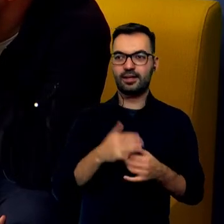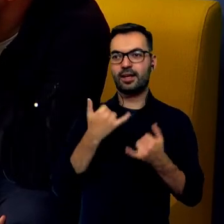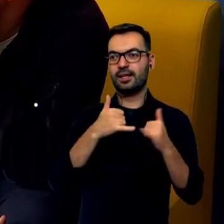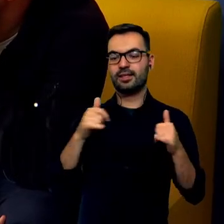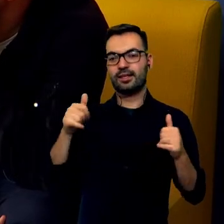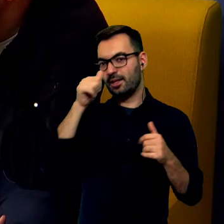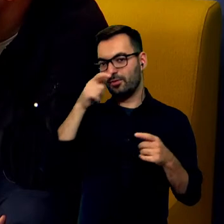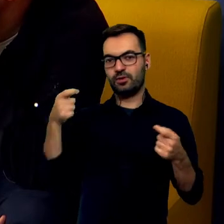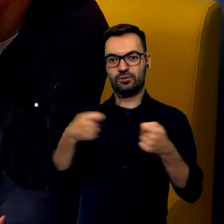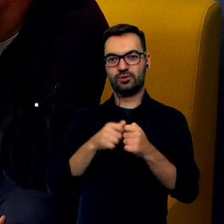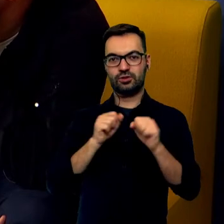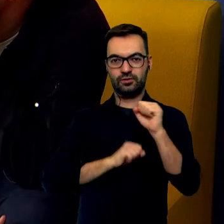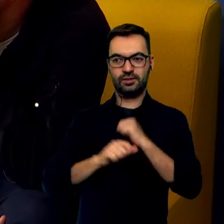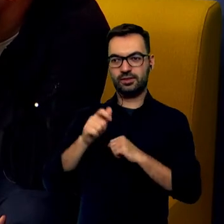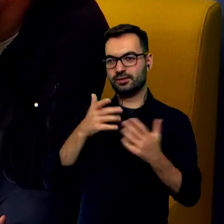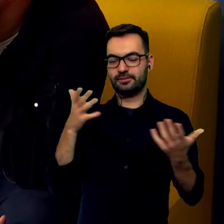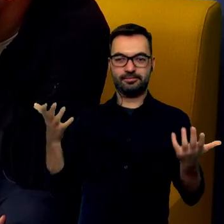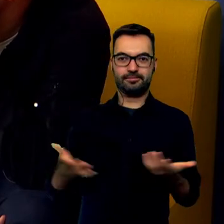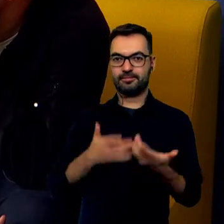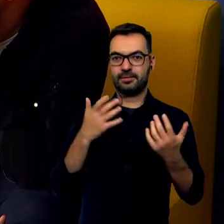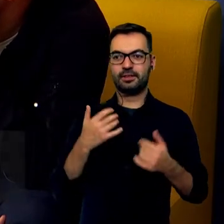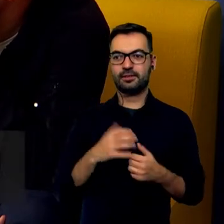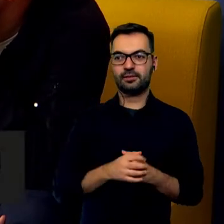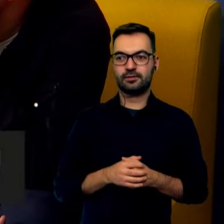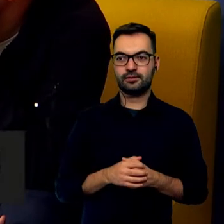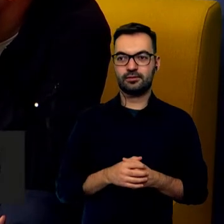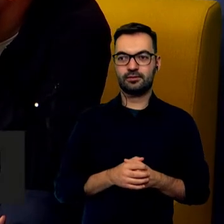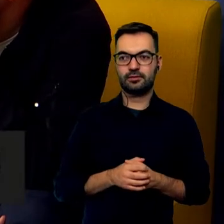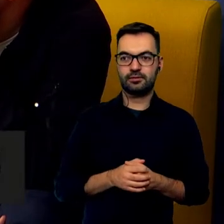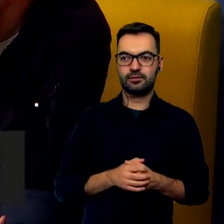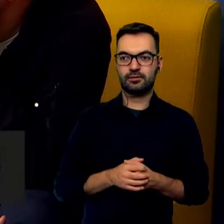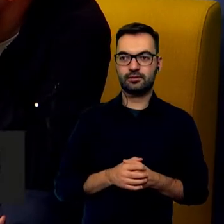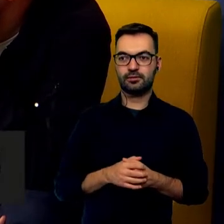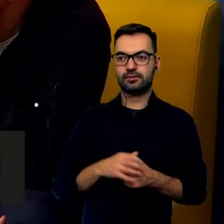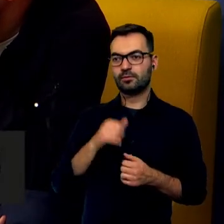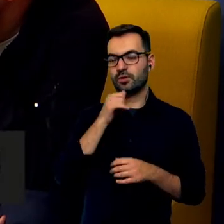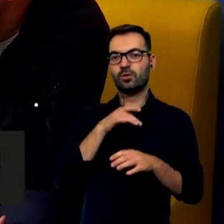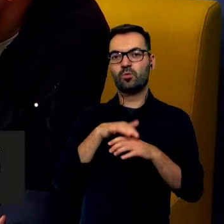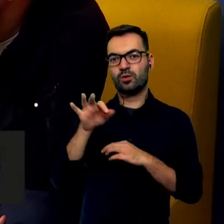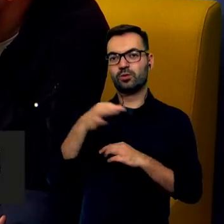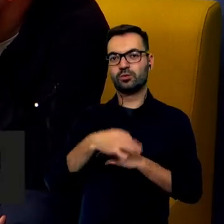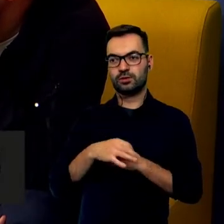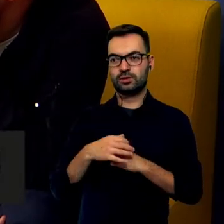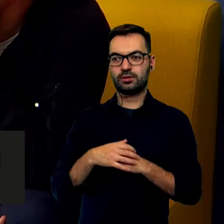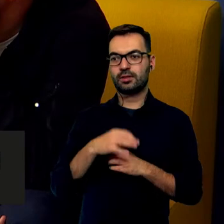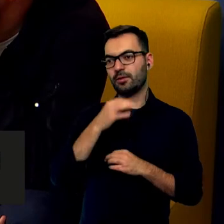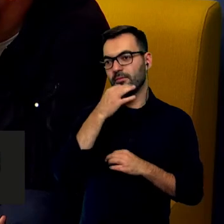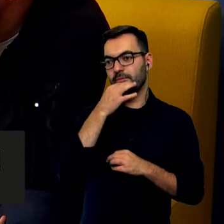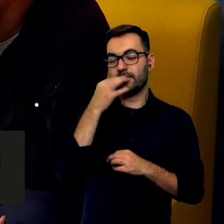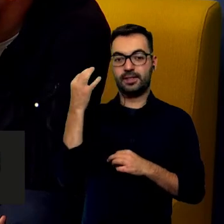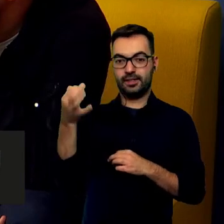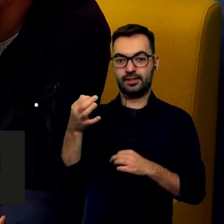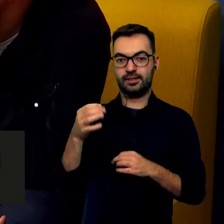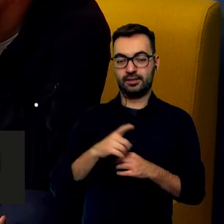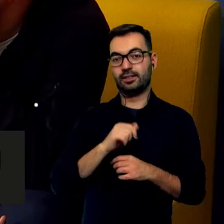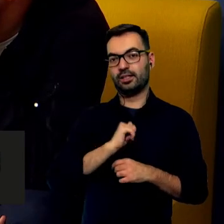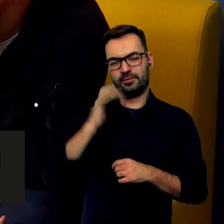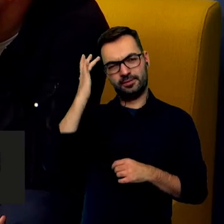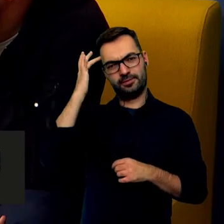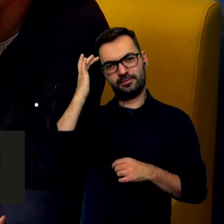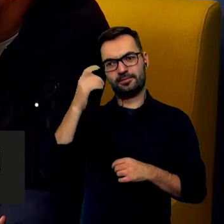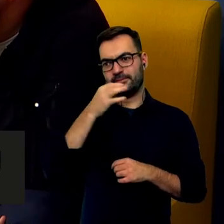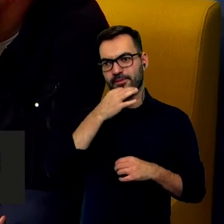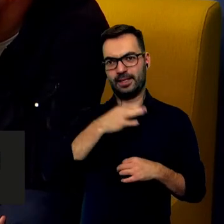nie są w stanie z nim ćwiczyć scen i tak dalej. I teraz, kiedy próbujesz wpłynąć na tego studenta, to jest to też pytanie, które zadałem, też sobie